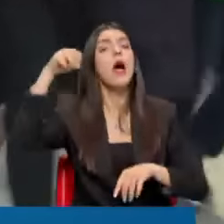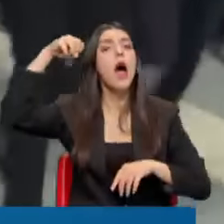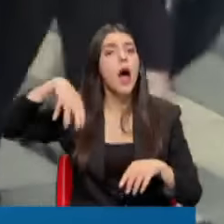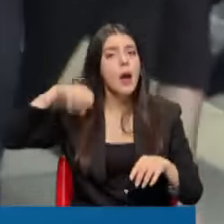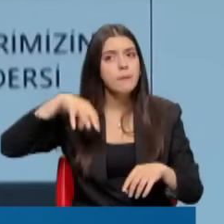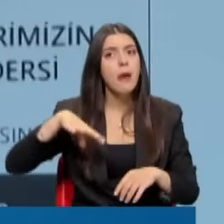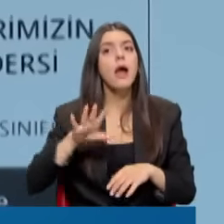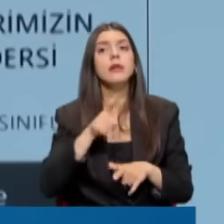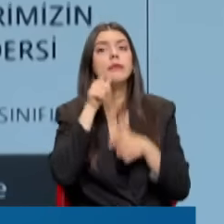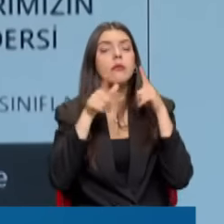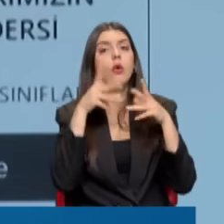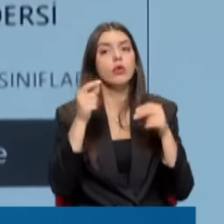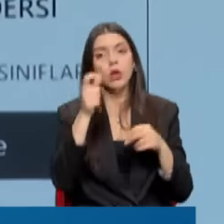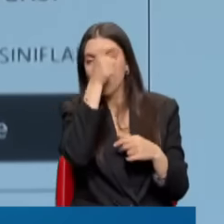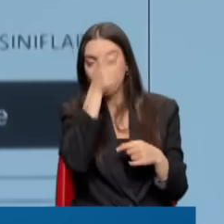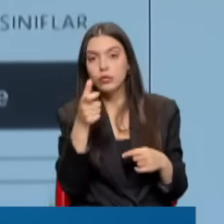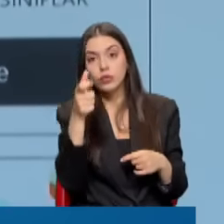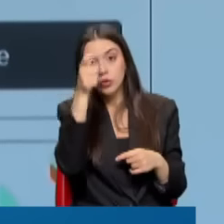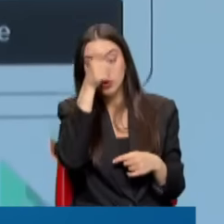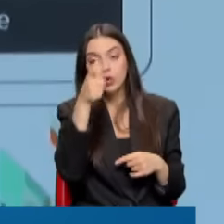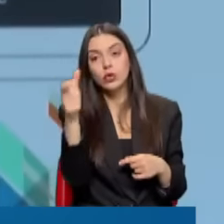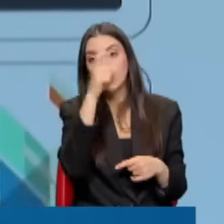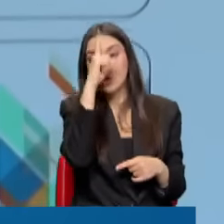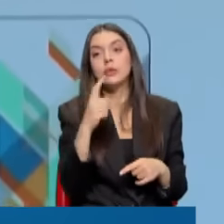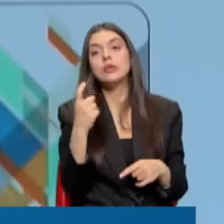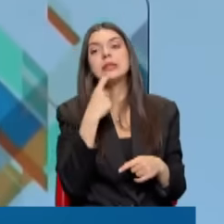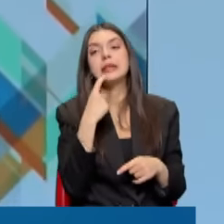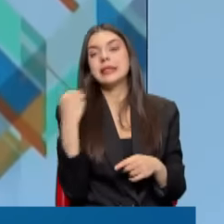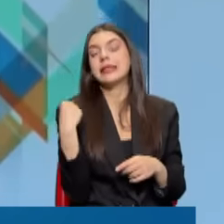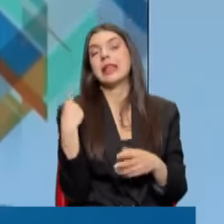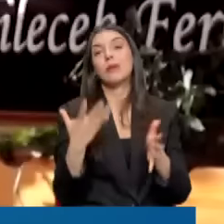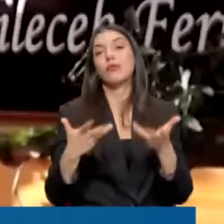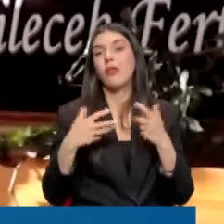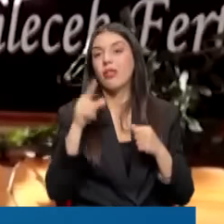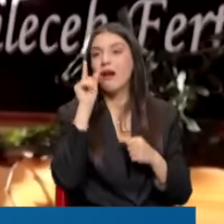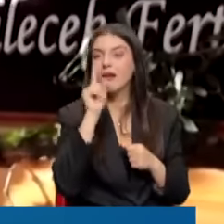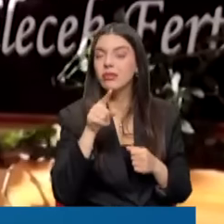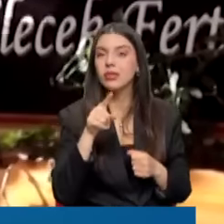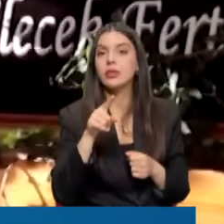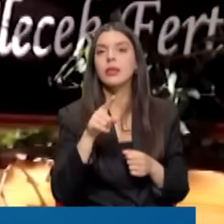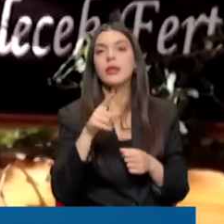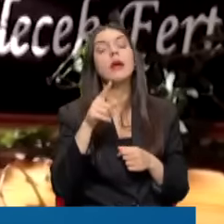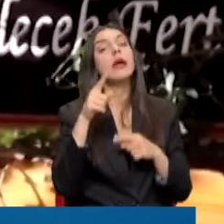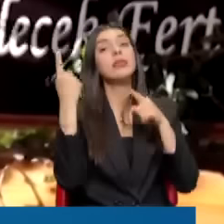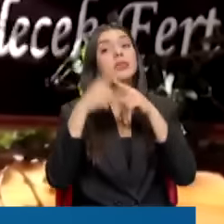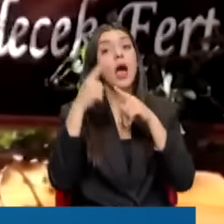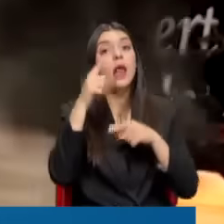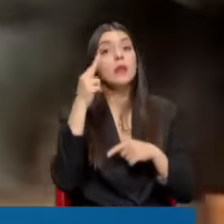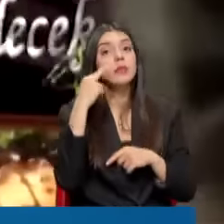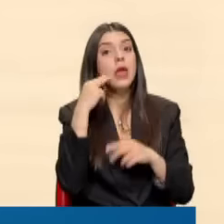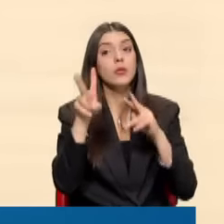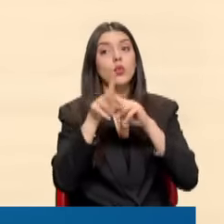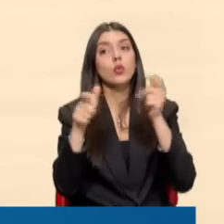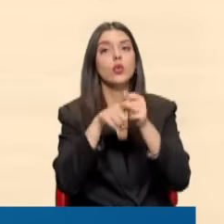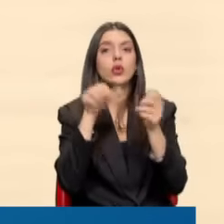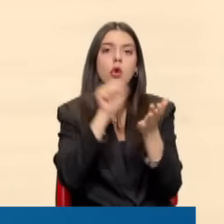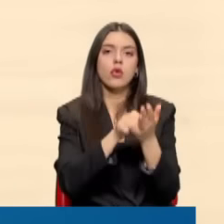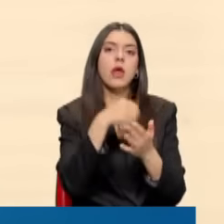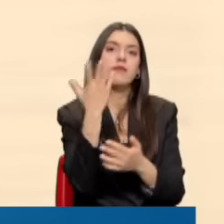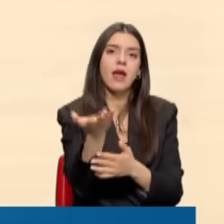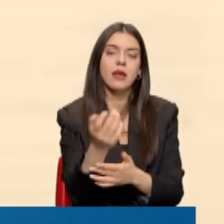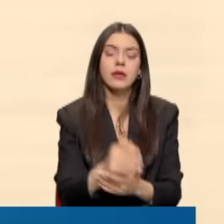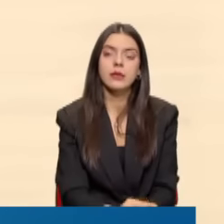sloganı da olan Türkiye yüzyılı ismini taşıyan yeni müfredat Talim ve Terbiye Kurulu tarafından onaylandı Bizim burada